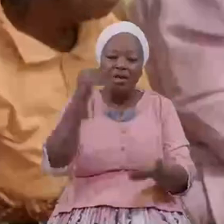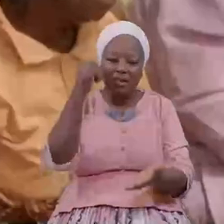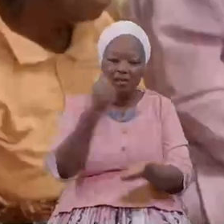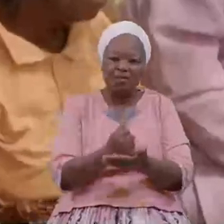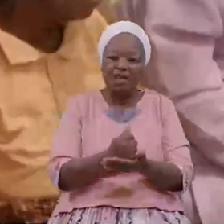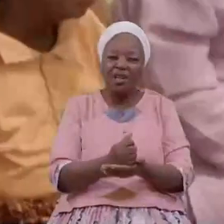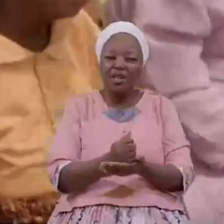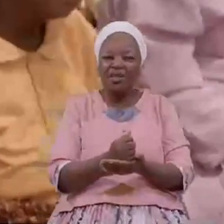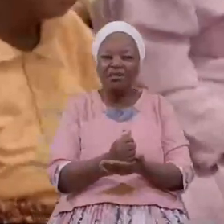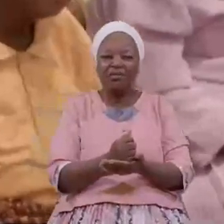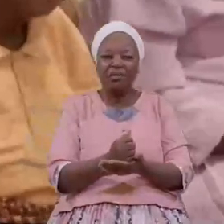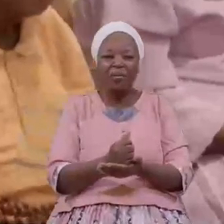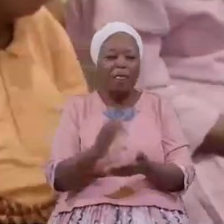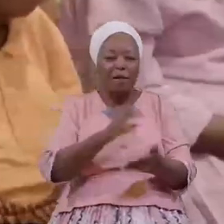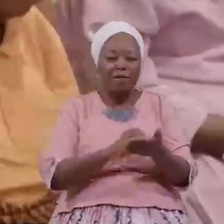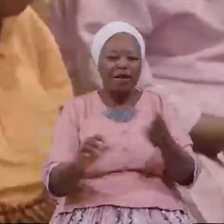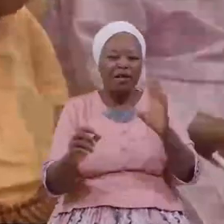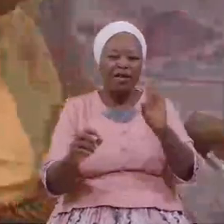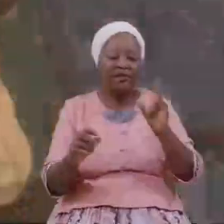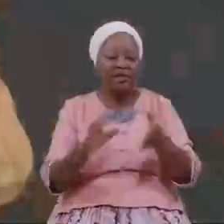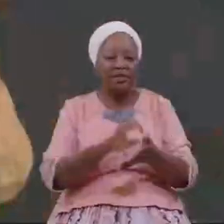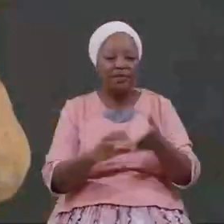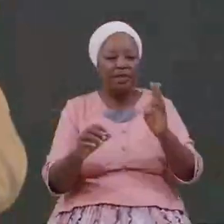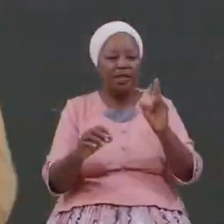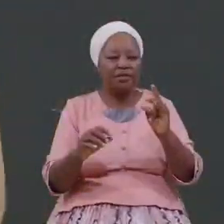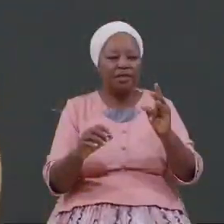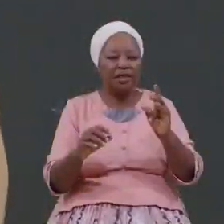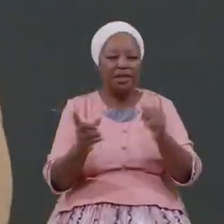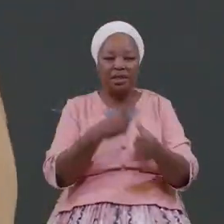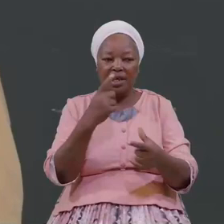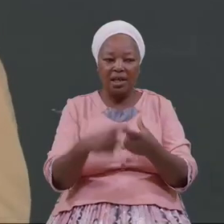votre amen. Amen. Verset 17 dit,